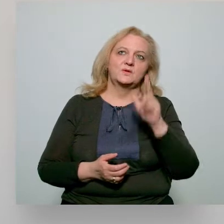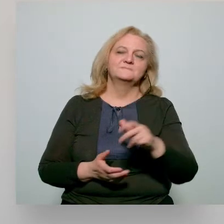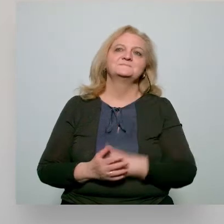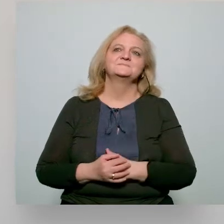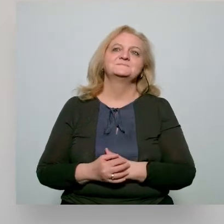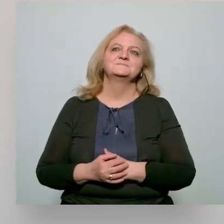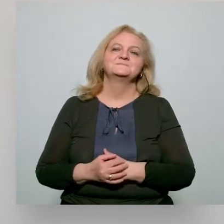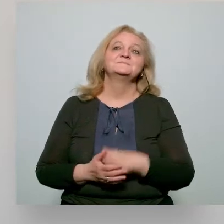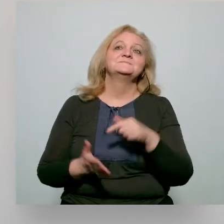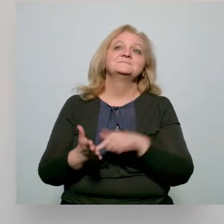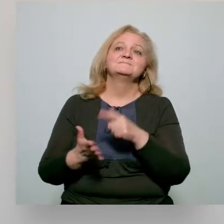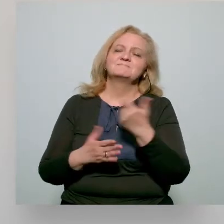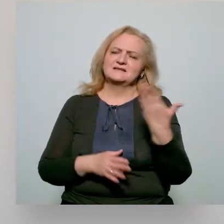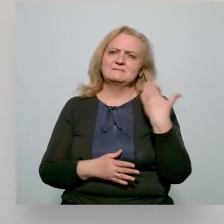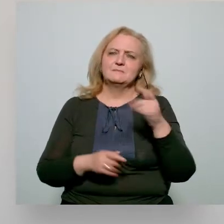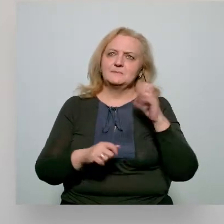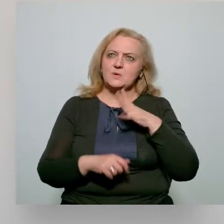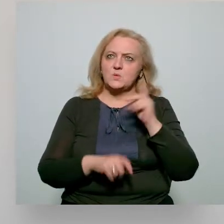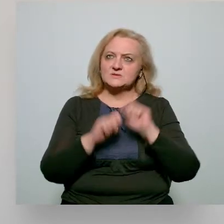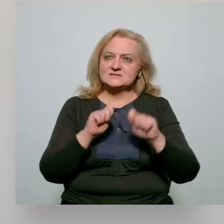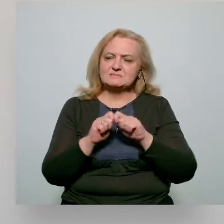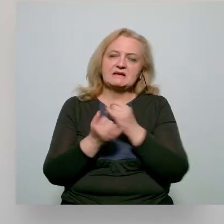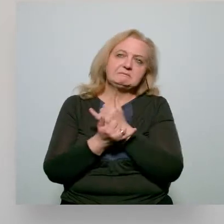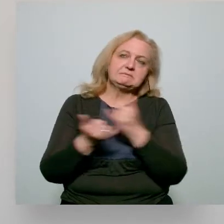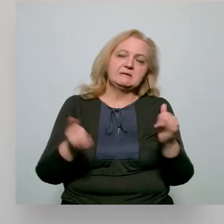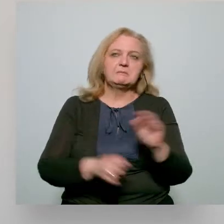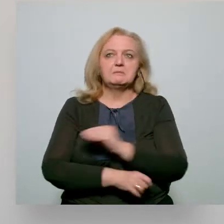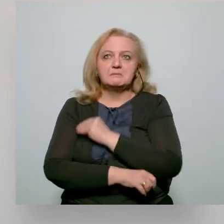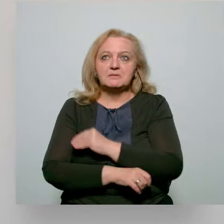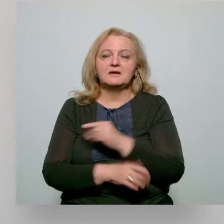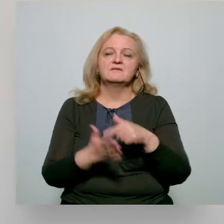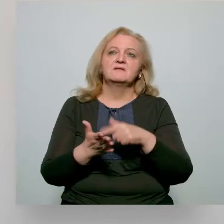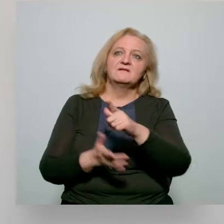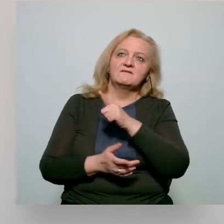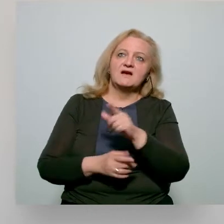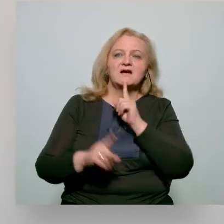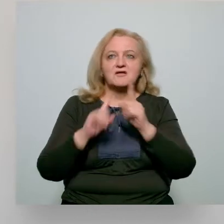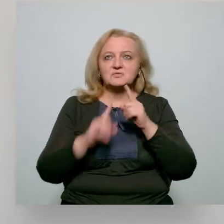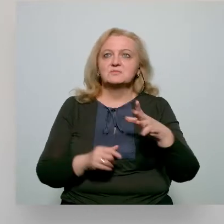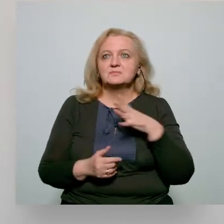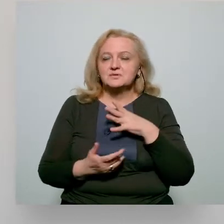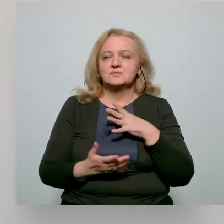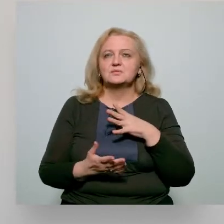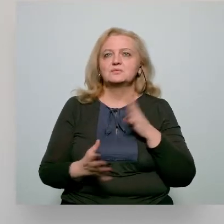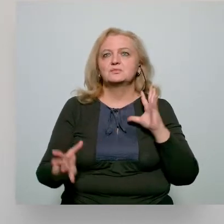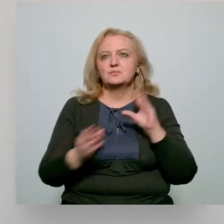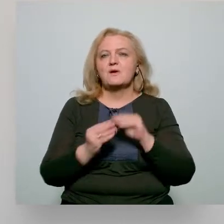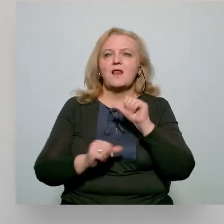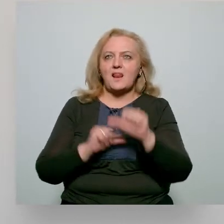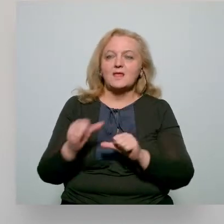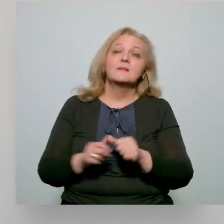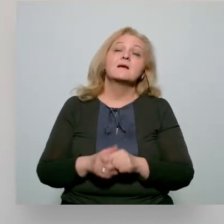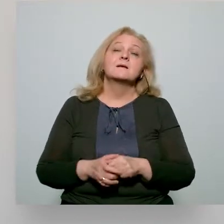bo właśnie tak ostatnio przeglądając różne materiały też z naszych rozmów, które od wielu lat prowadziliśmy, ale